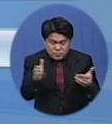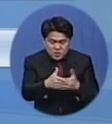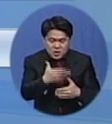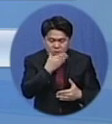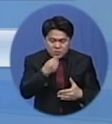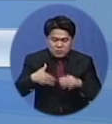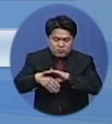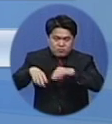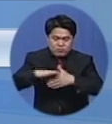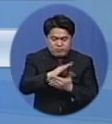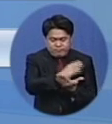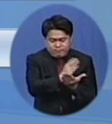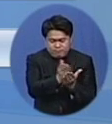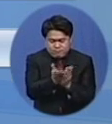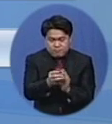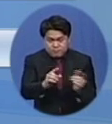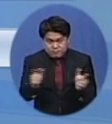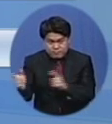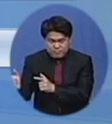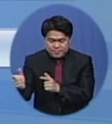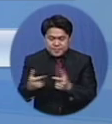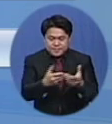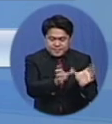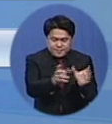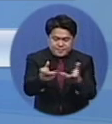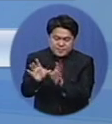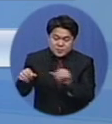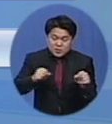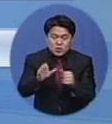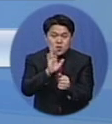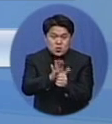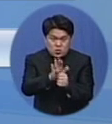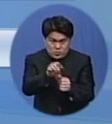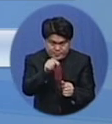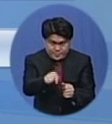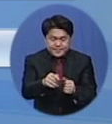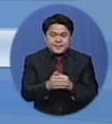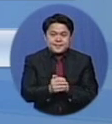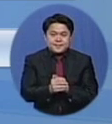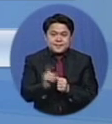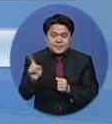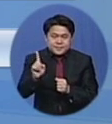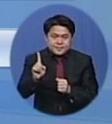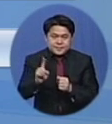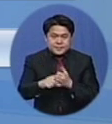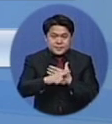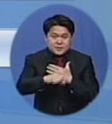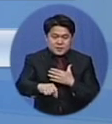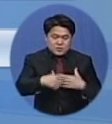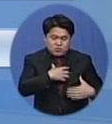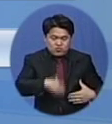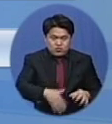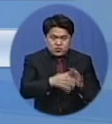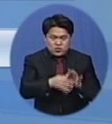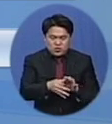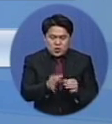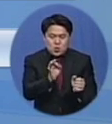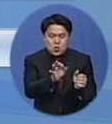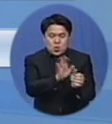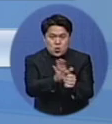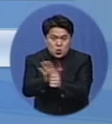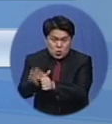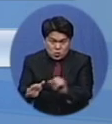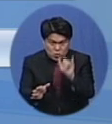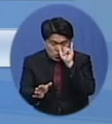문화 등 다양한 분야에 걸쳐 작은 공동체 활동을 지원하는 이번 사업은 각 자치구를 통해 보조금이 교부되고